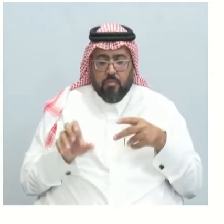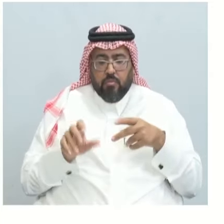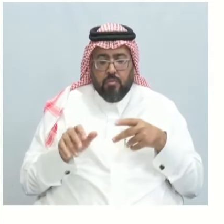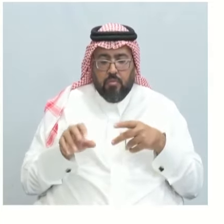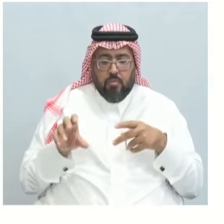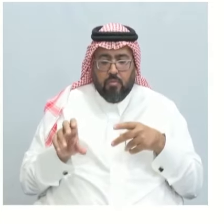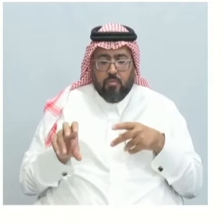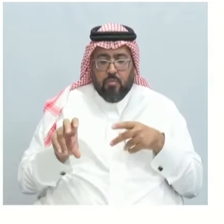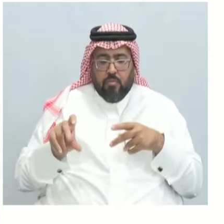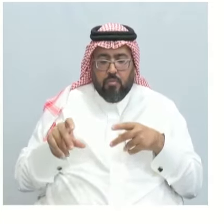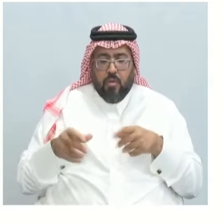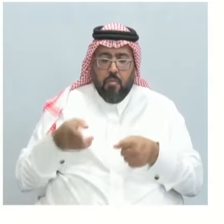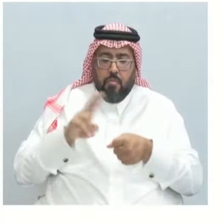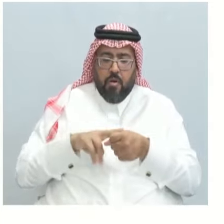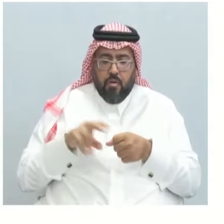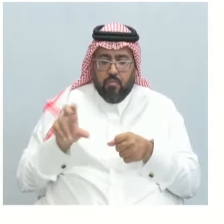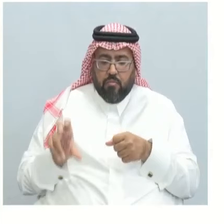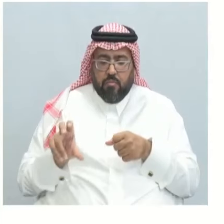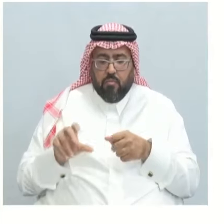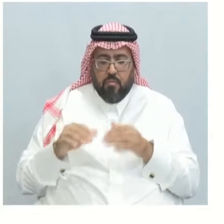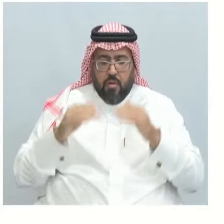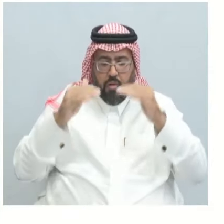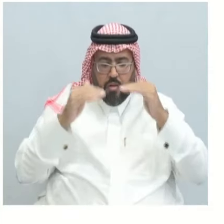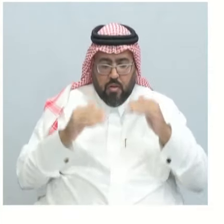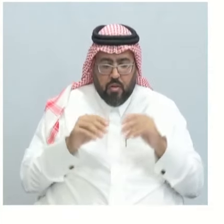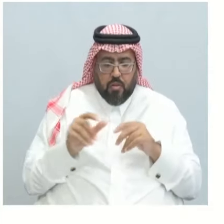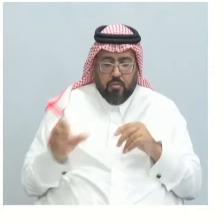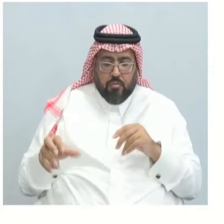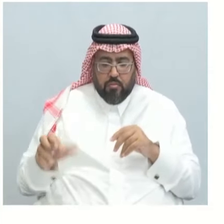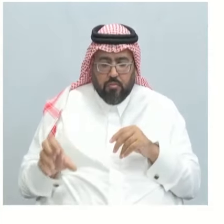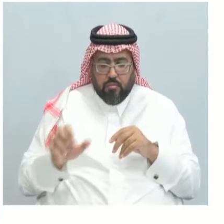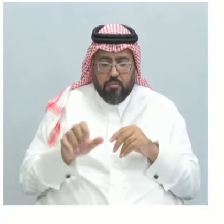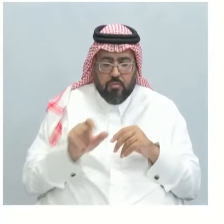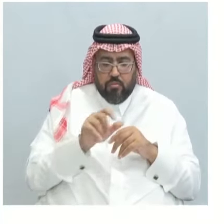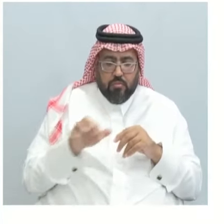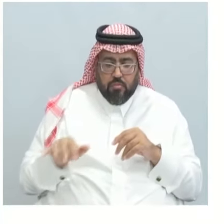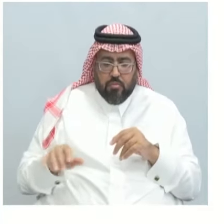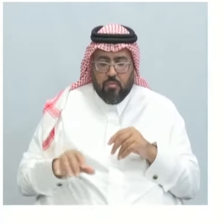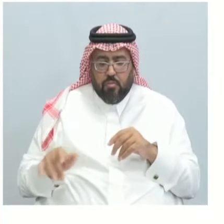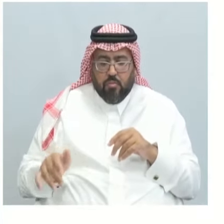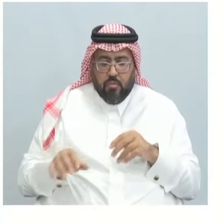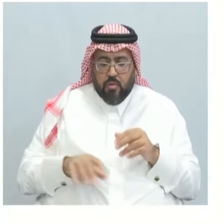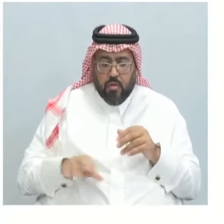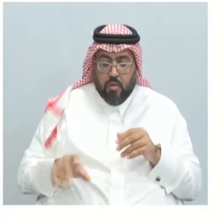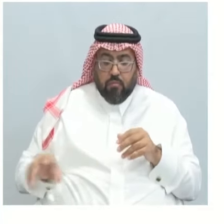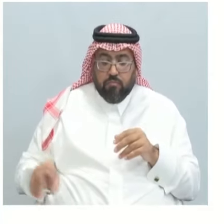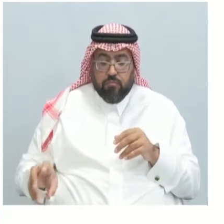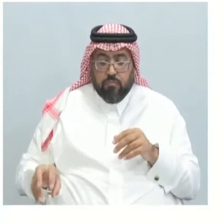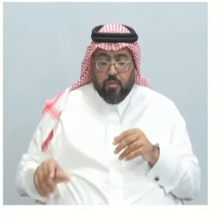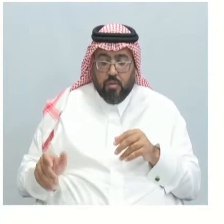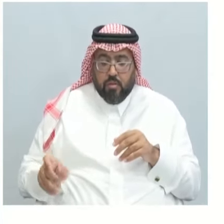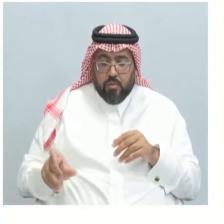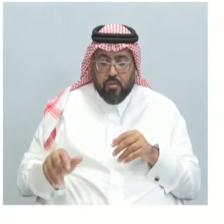اختر اعاده التشغيل من القائمه المنسدله اذا لم تكن محدده ثم اضغط على مفتاح